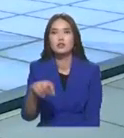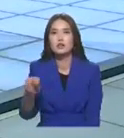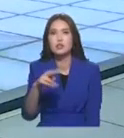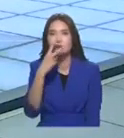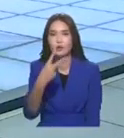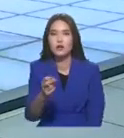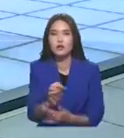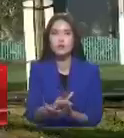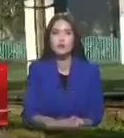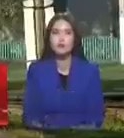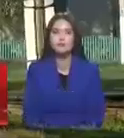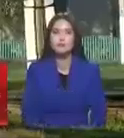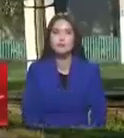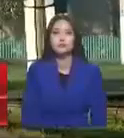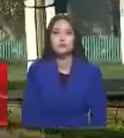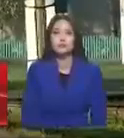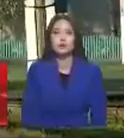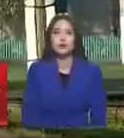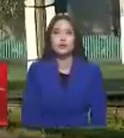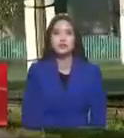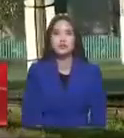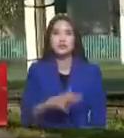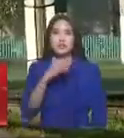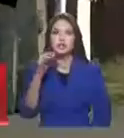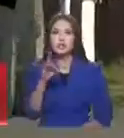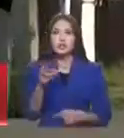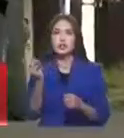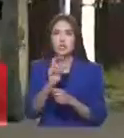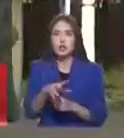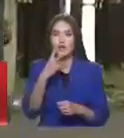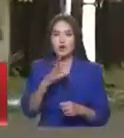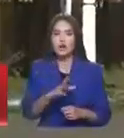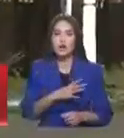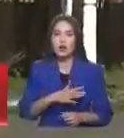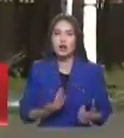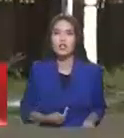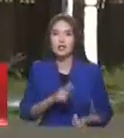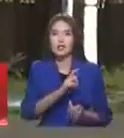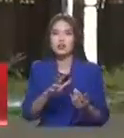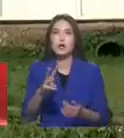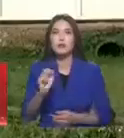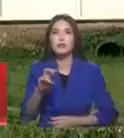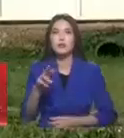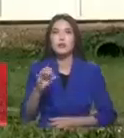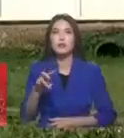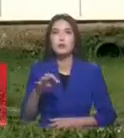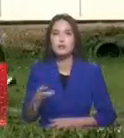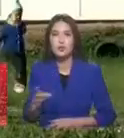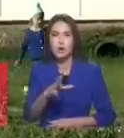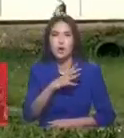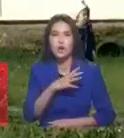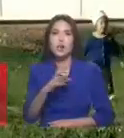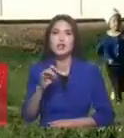Дроняк продолжит. Условиями жизни на селе могут похвастаться жители Заградовки в Есильском районе. В состав сельского округа, которым